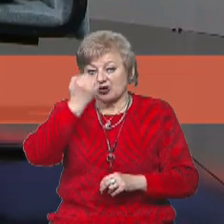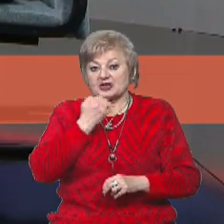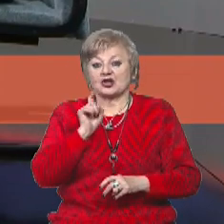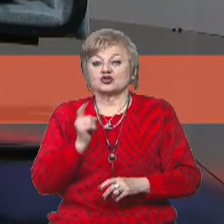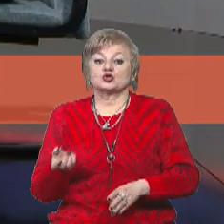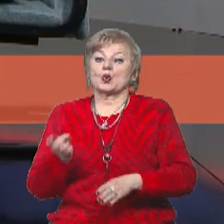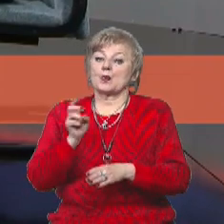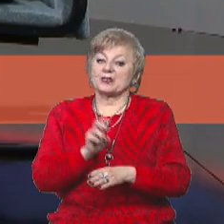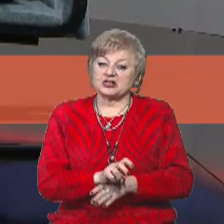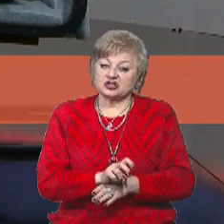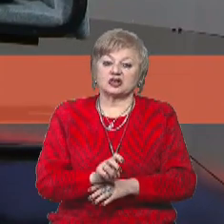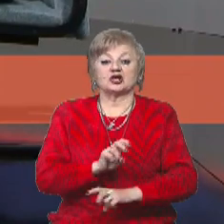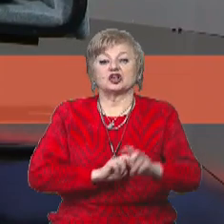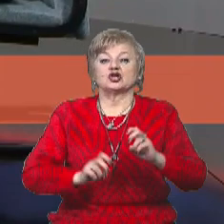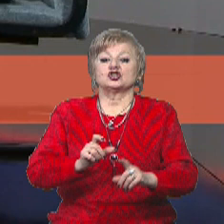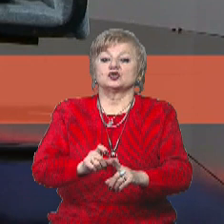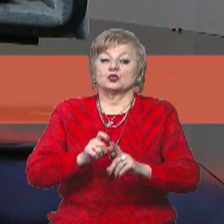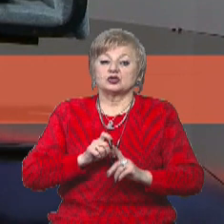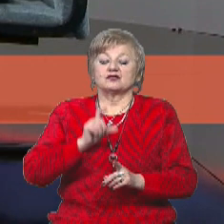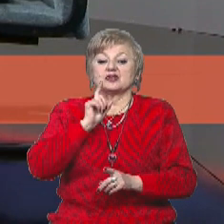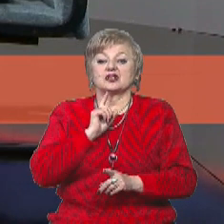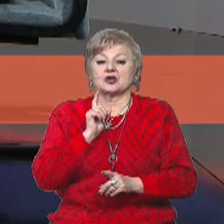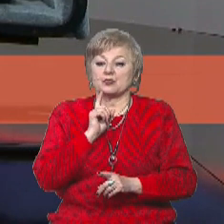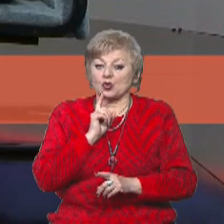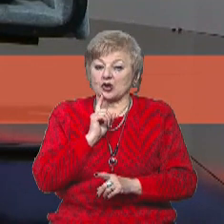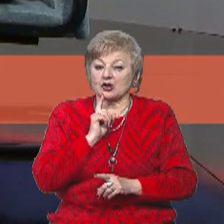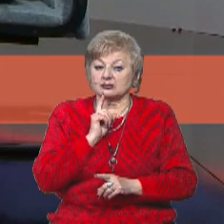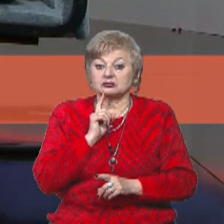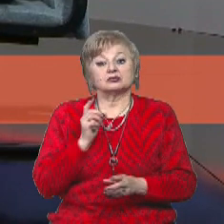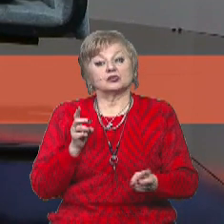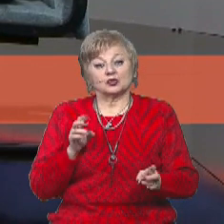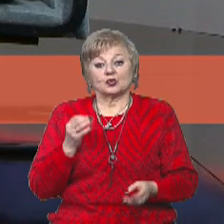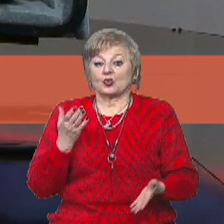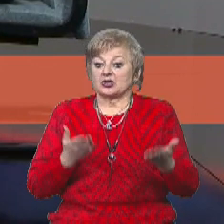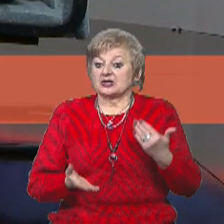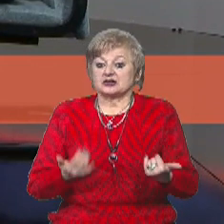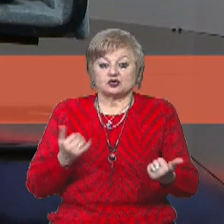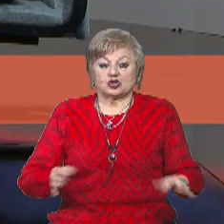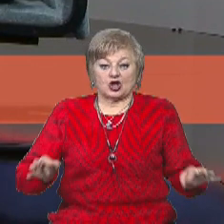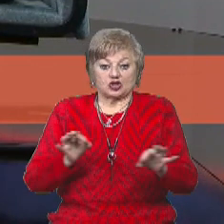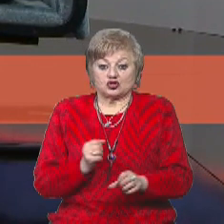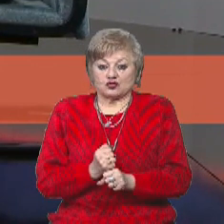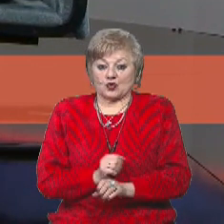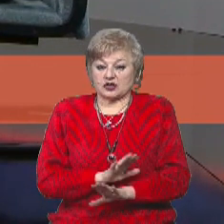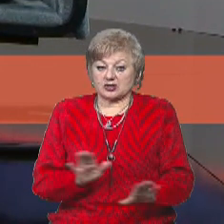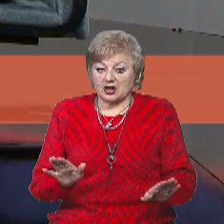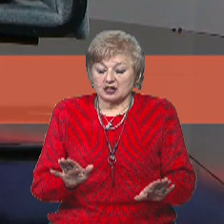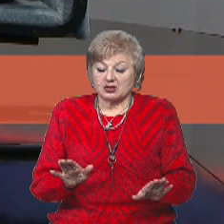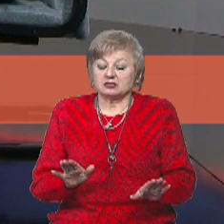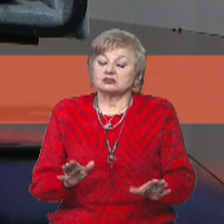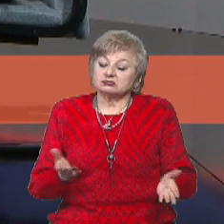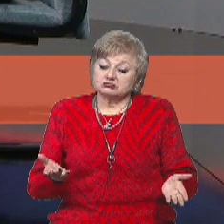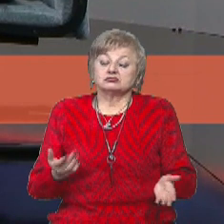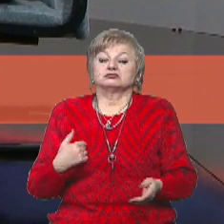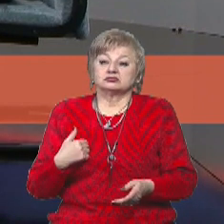тут. Власне, шукаємо відповідь поки на риторичне, але якщо сьогодні нічого не робити, ми так і будемо говорити,